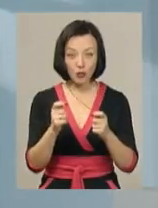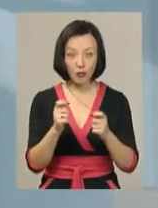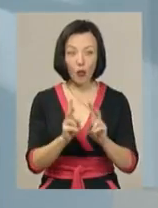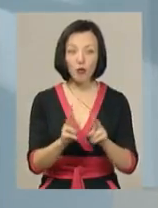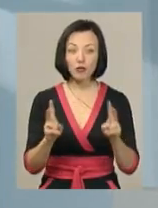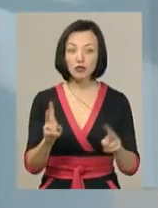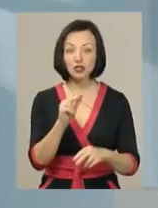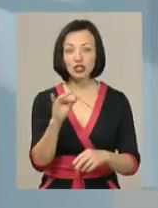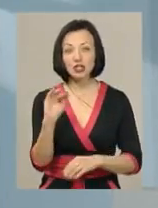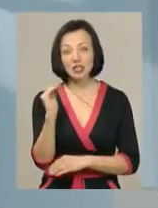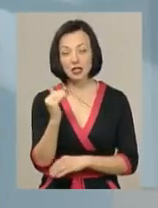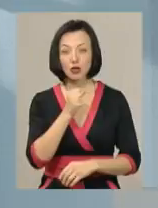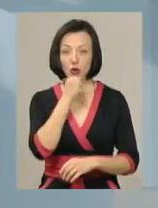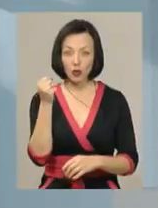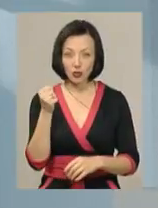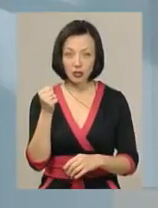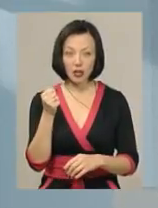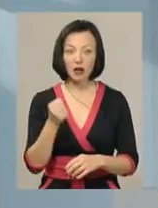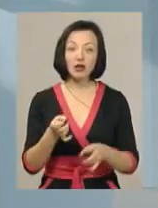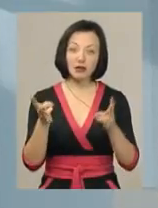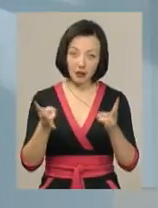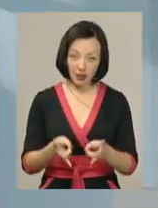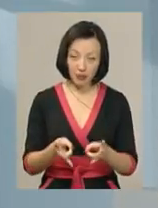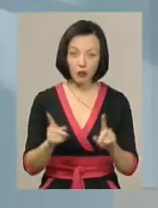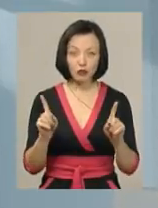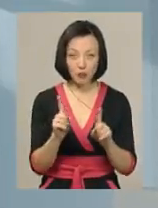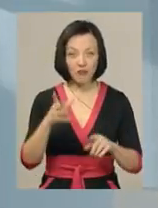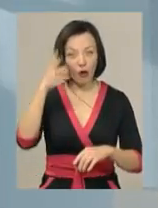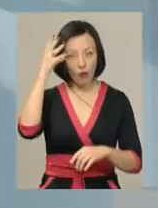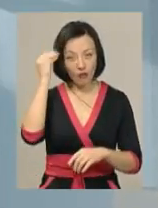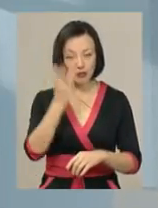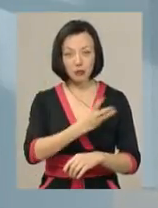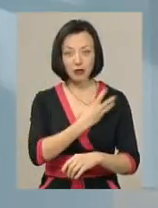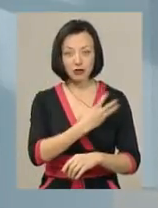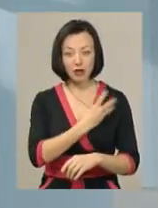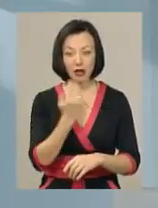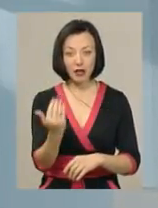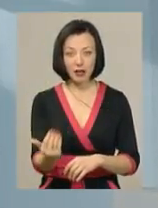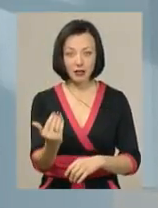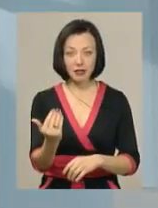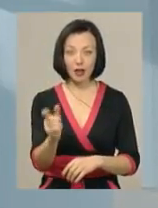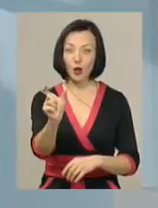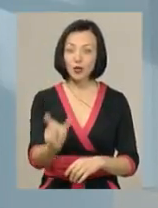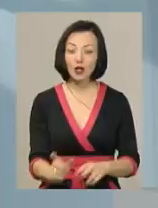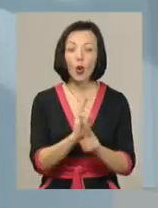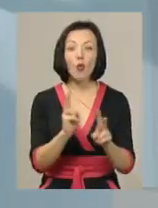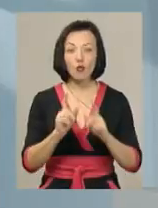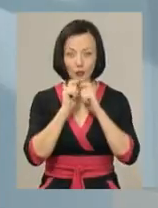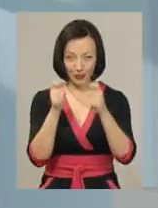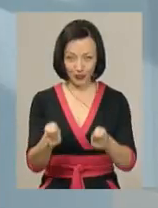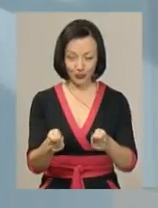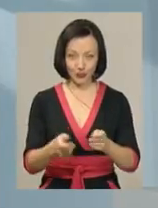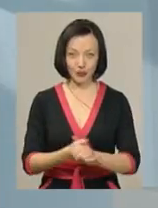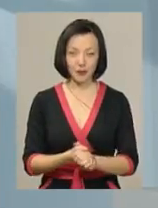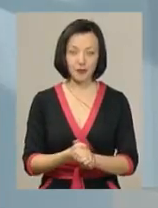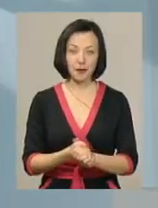комусь чи то дитина чи то дорослий то Ну доцільно принаймні щоби все ж таки враховувалася думка тієї людини які будуть дарувати